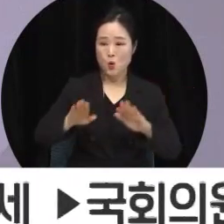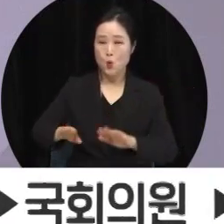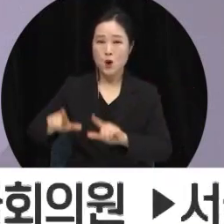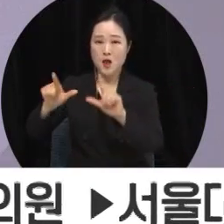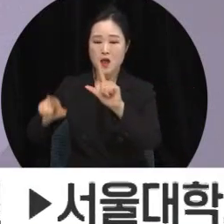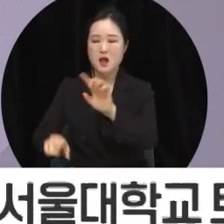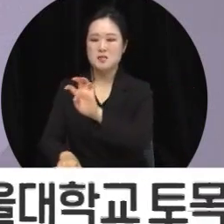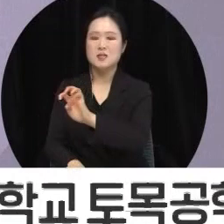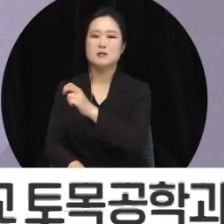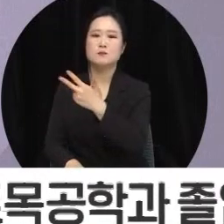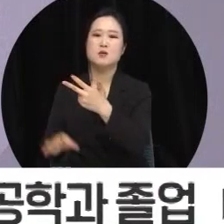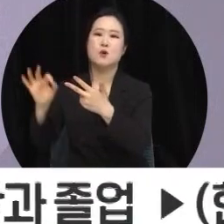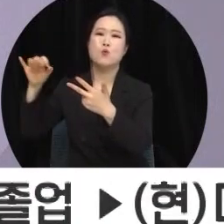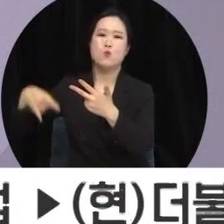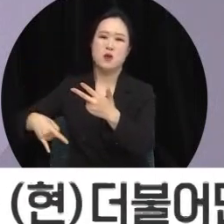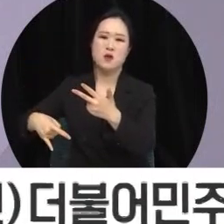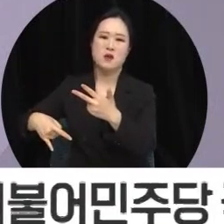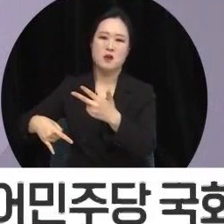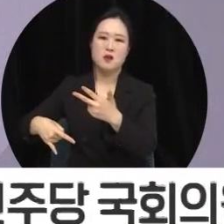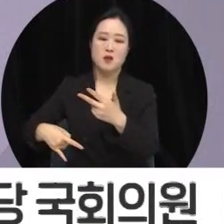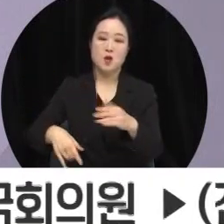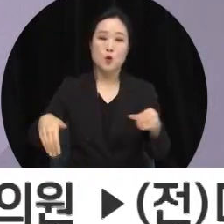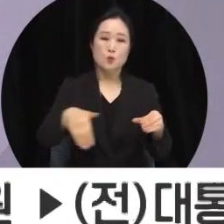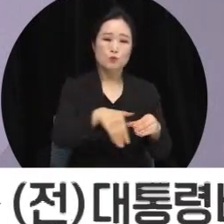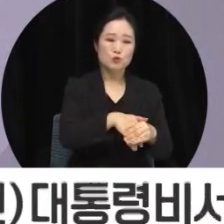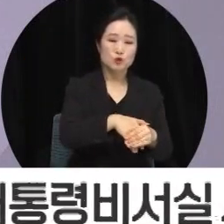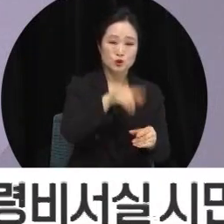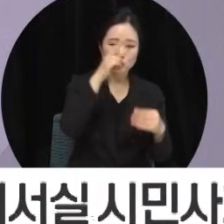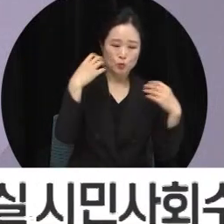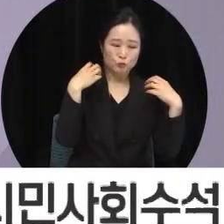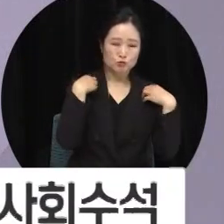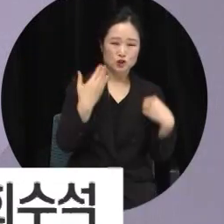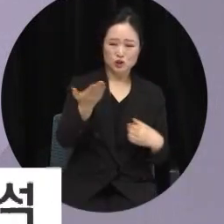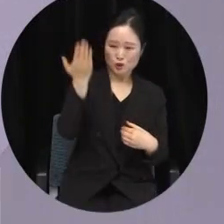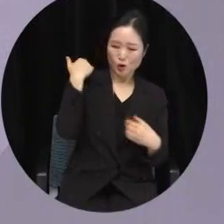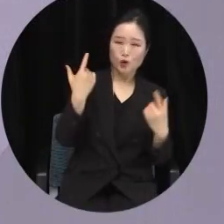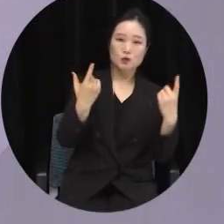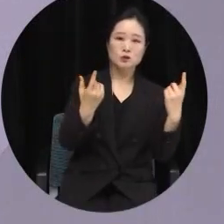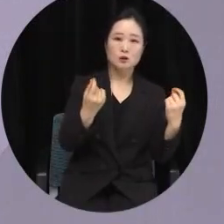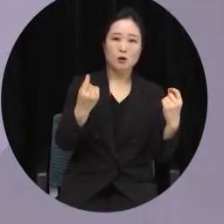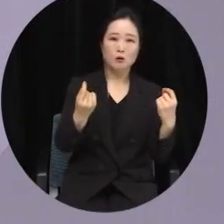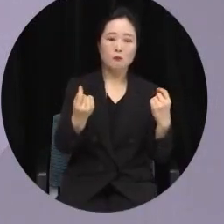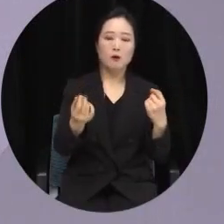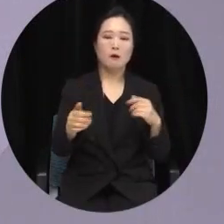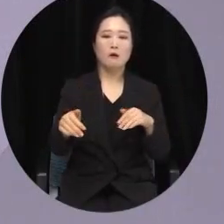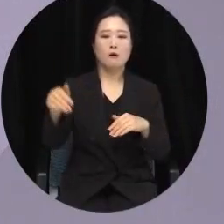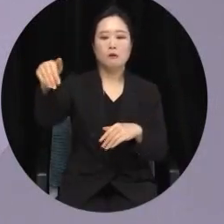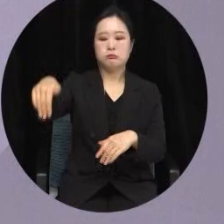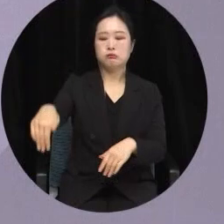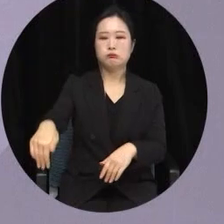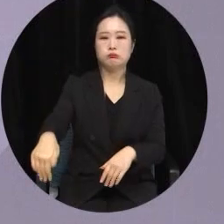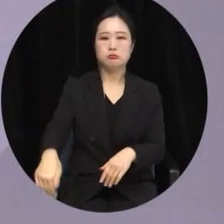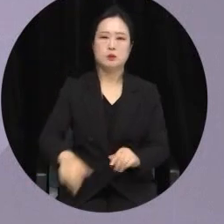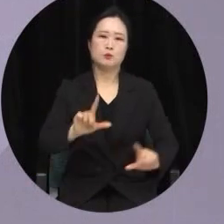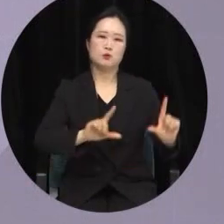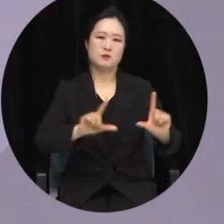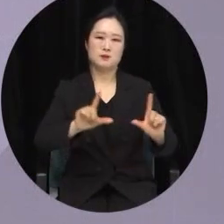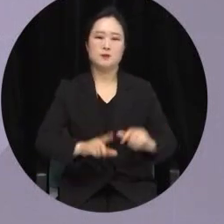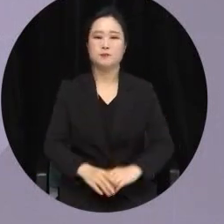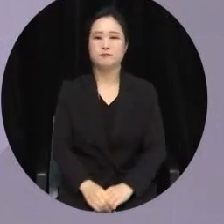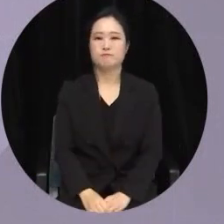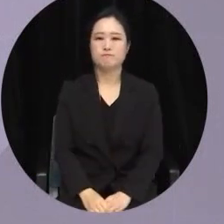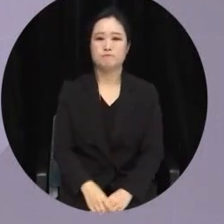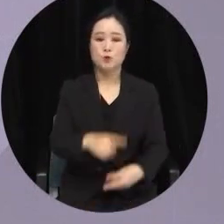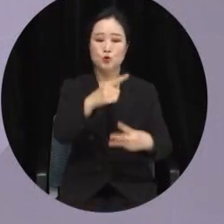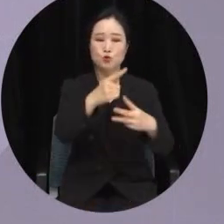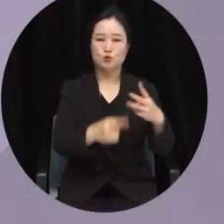47까지 추락했습니다. 문재인 정부 이전 수준으로 민주주의가 크게 후퇴한 것입니다. 전적으로